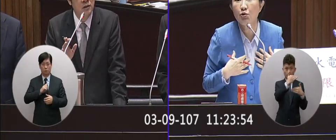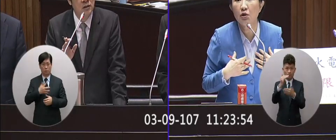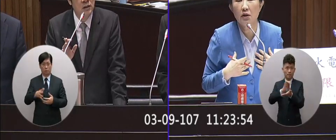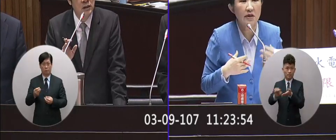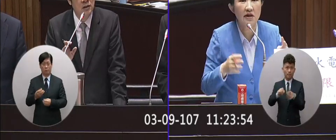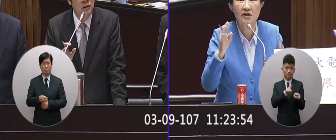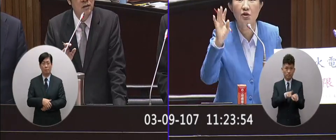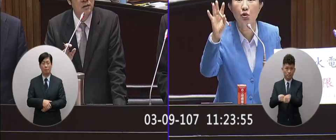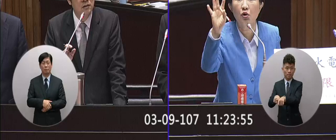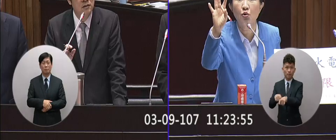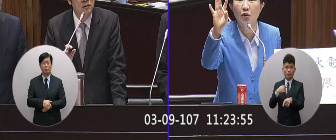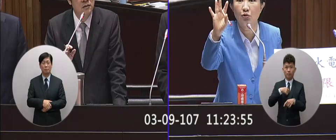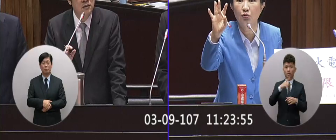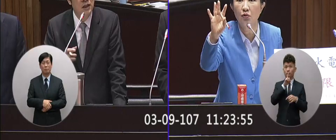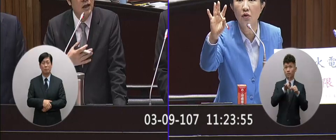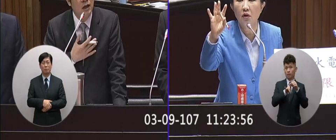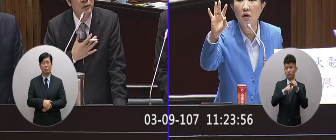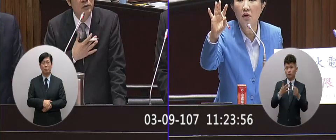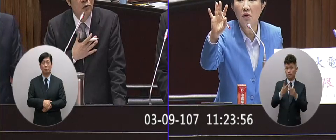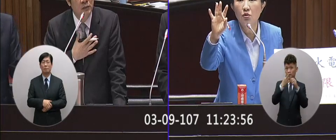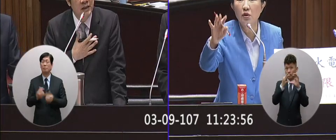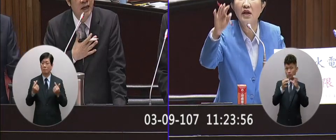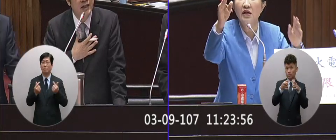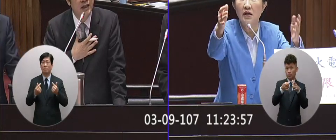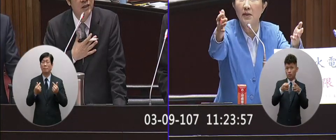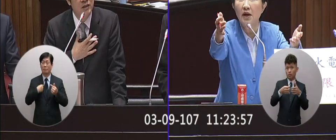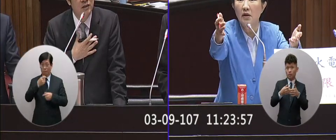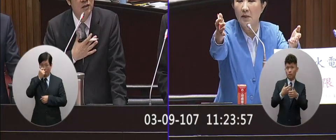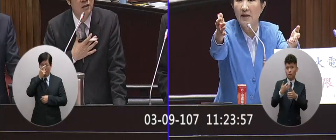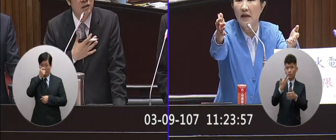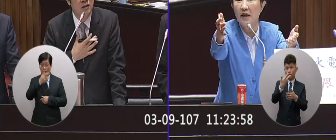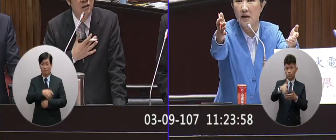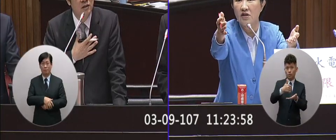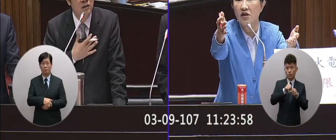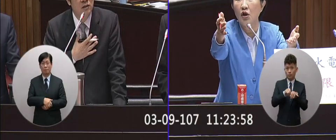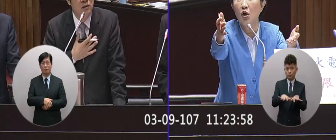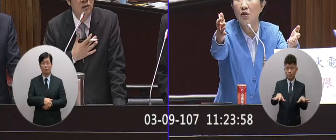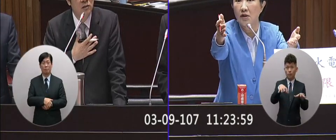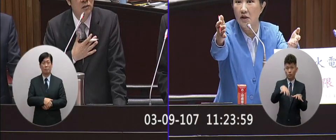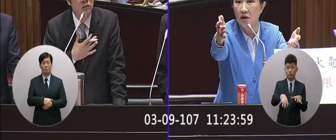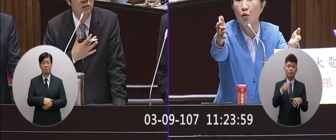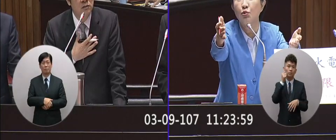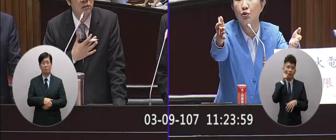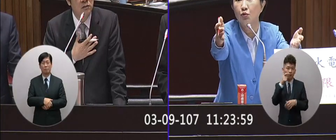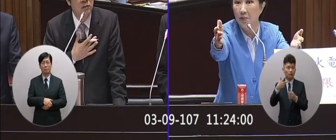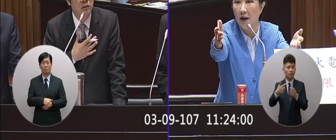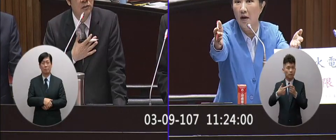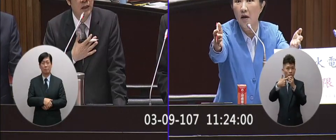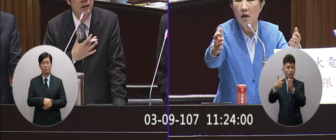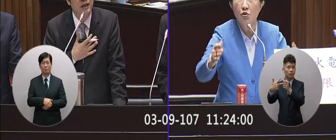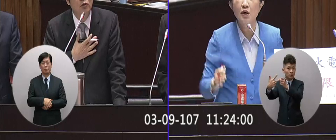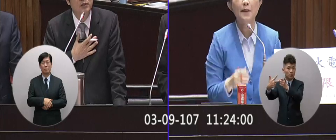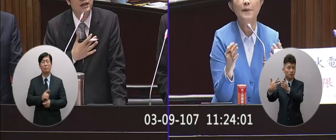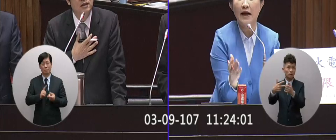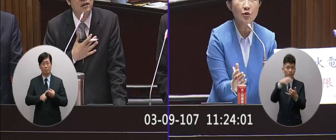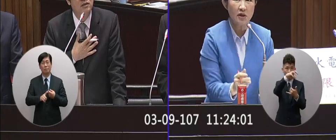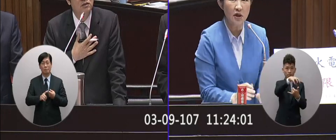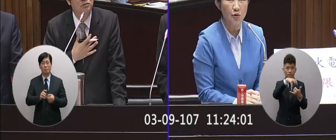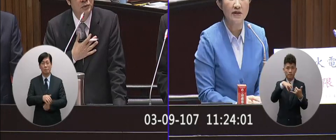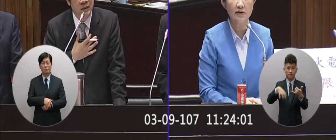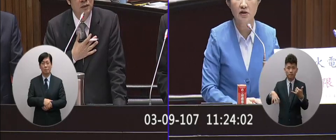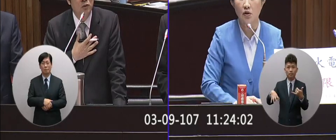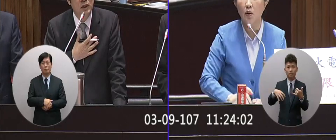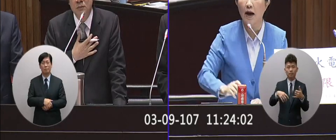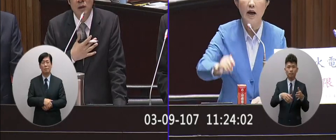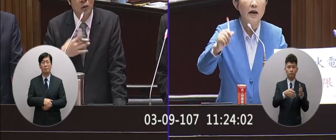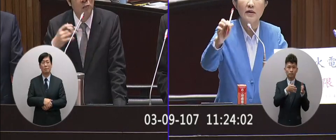中叫第四区供水处。 像好比说我们台南， 所以你们台南可能是第六或者第七供水处，对不对？ 对， 所以它本来就是地